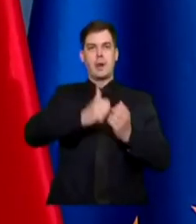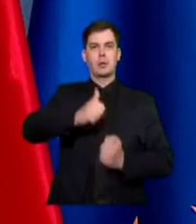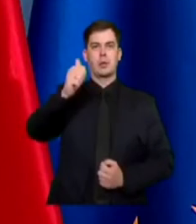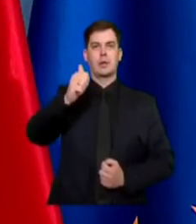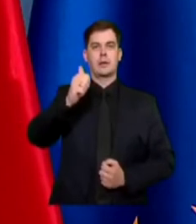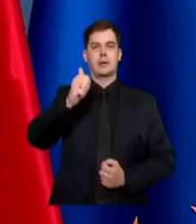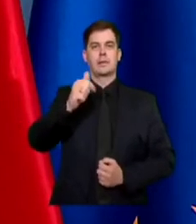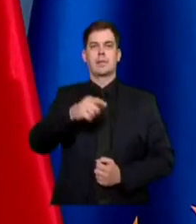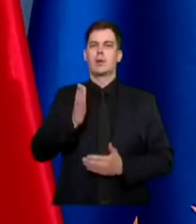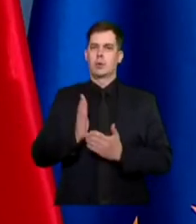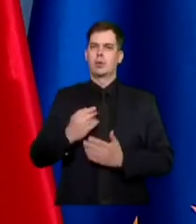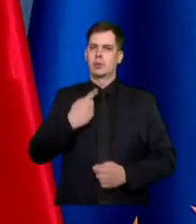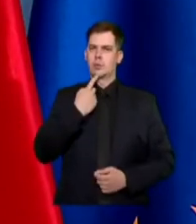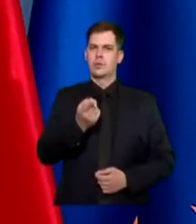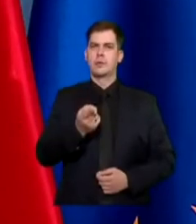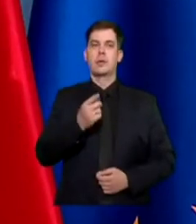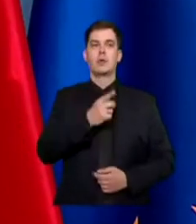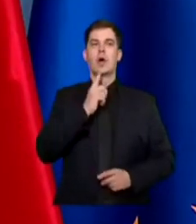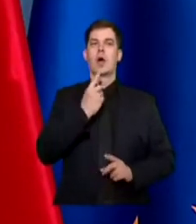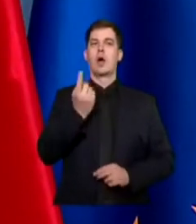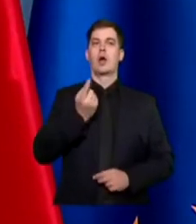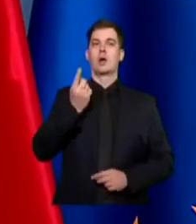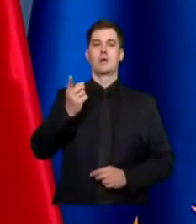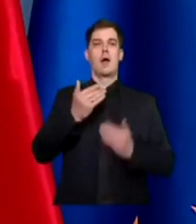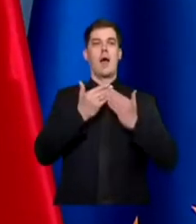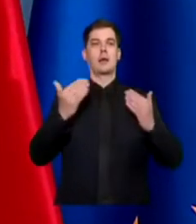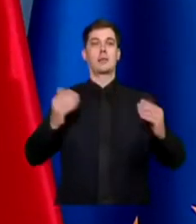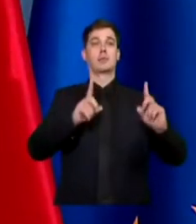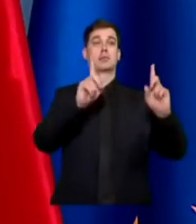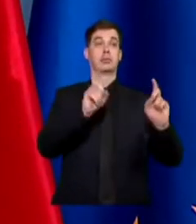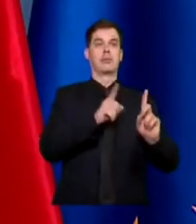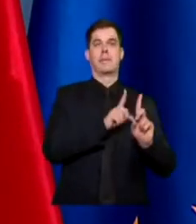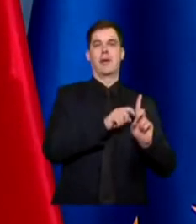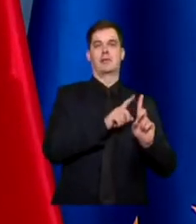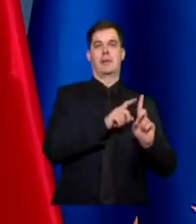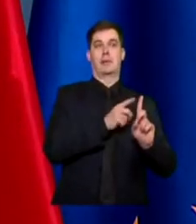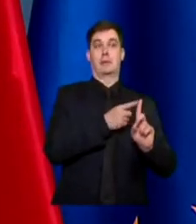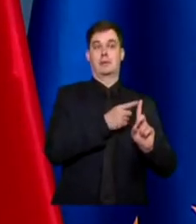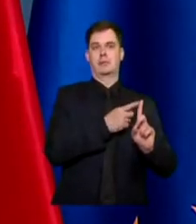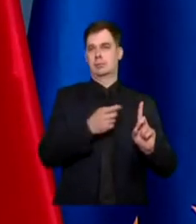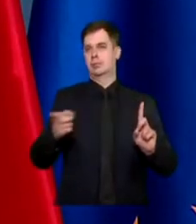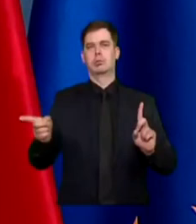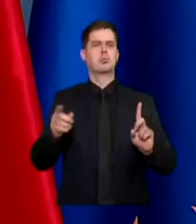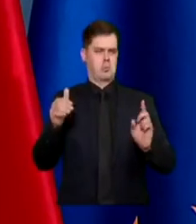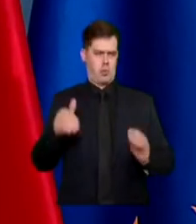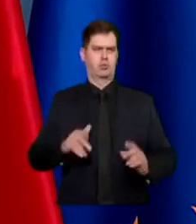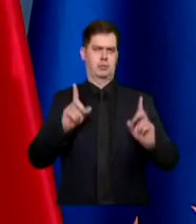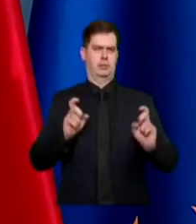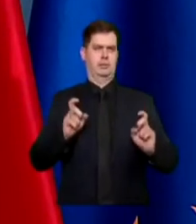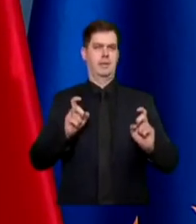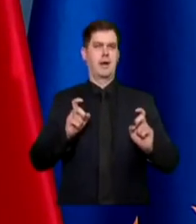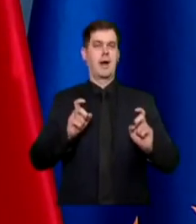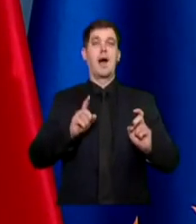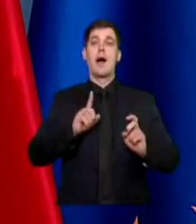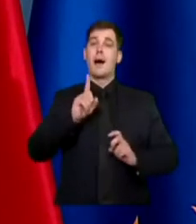jak powiedziałem, zakładamy, że rok akademicki odbędzie się w tradycyjnym terminie. Natomiast